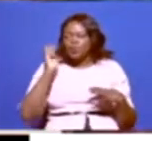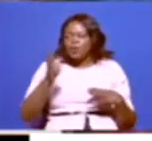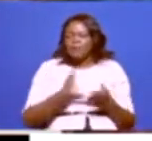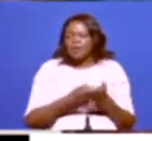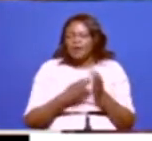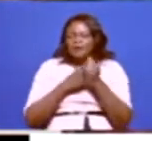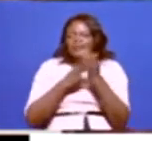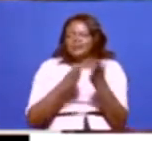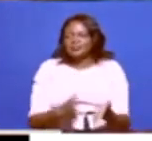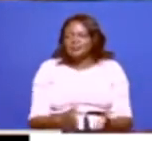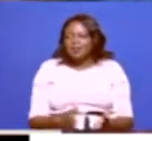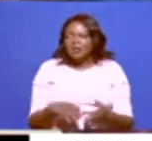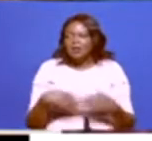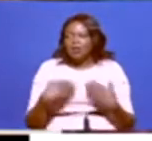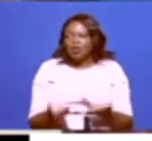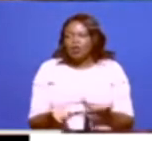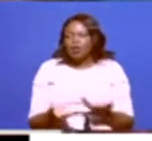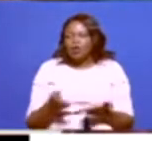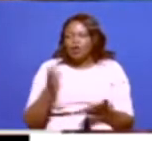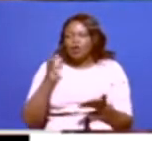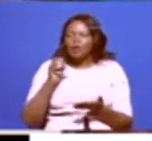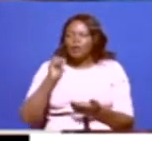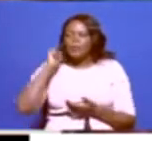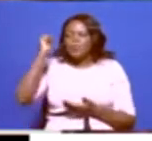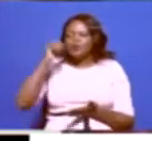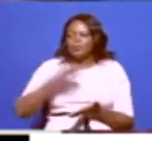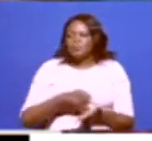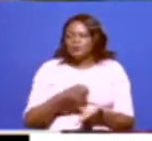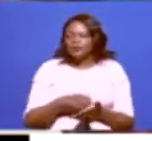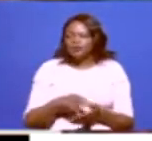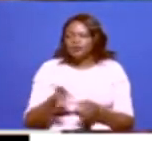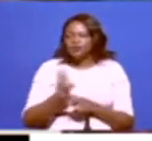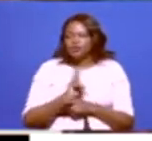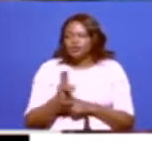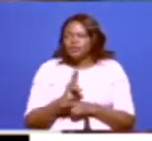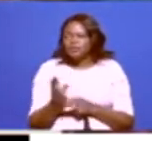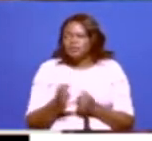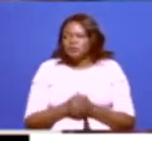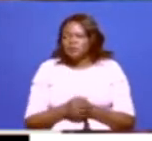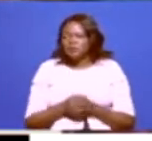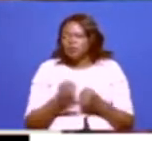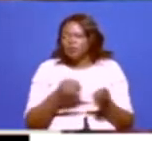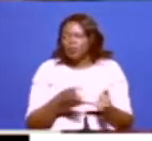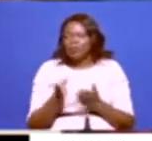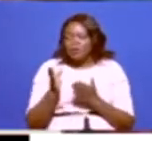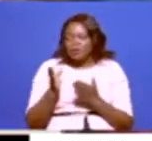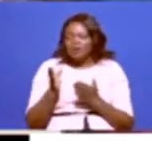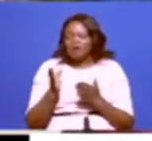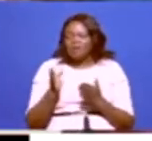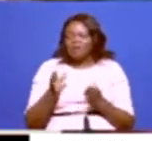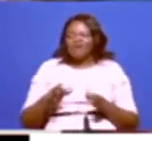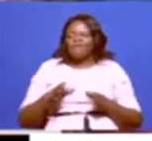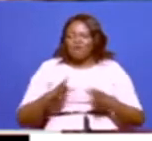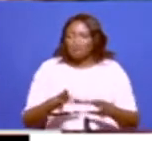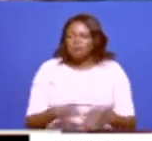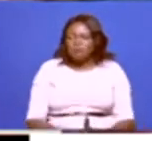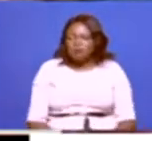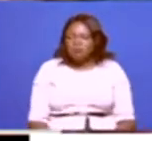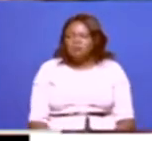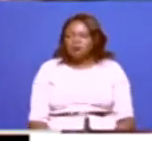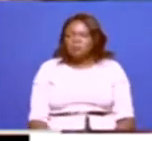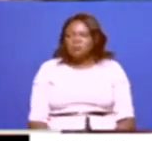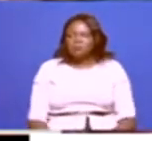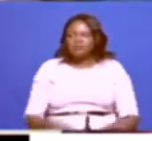ama viti vya siasa kwa kutumia njia ya nguvu. Viti